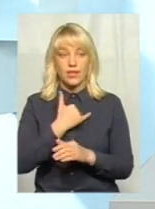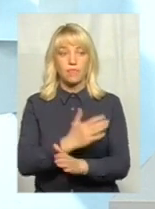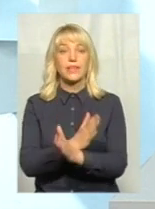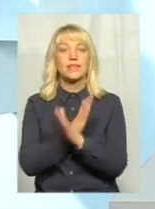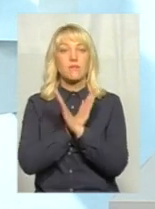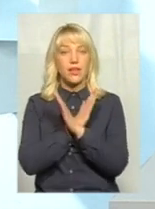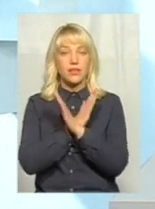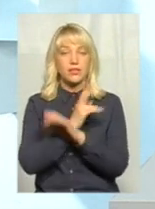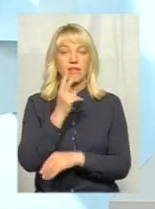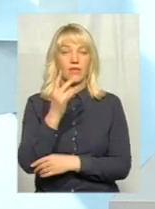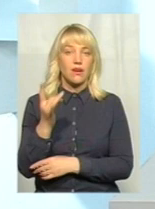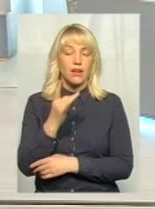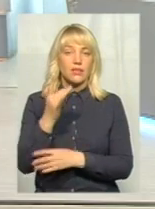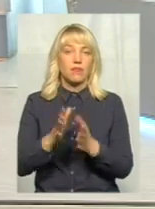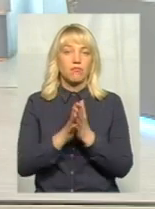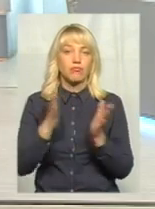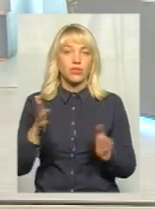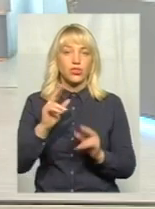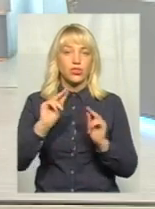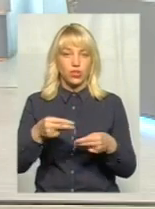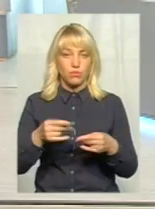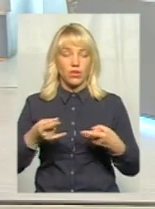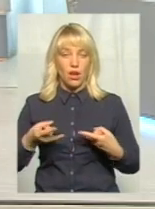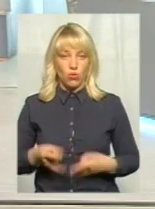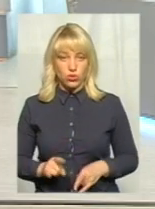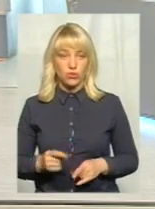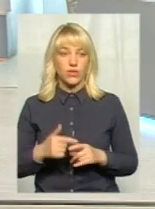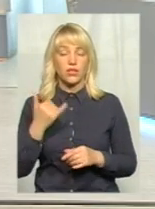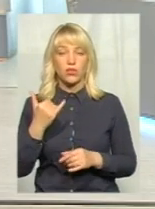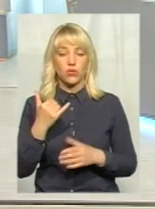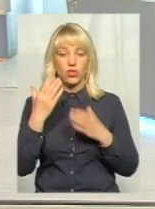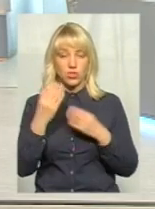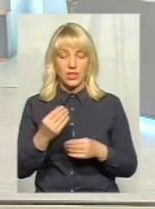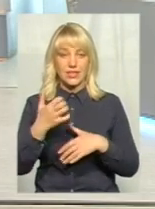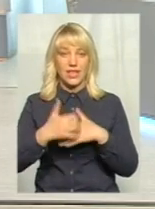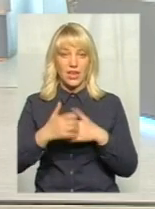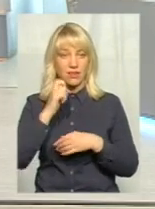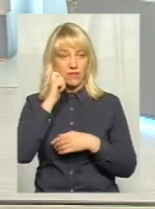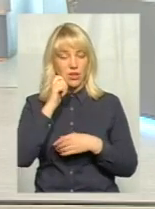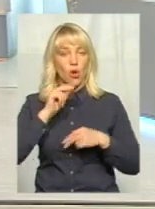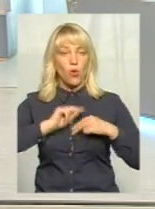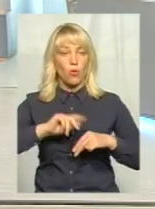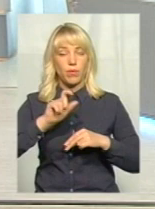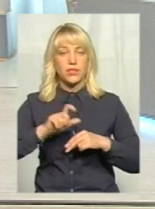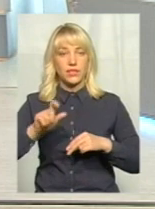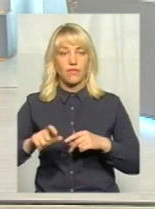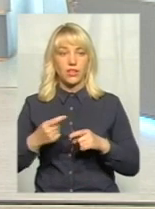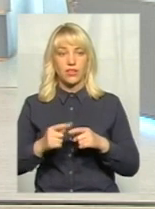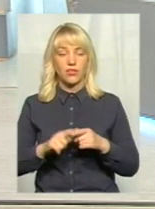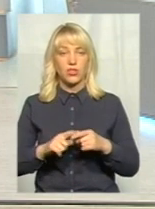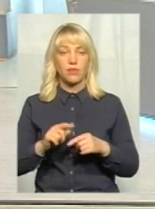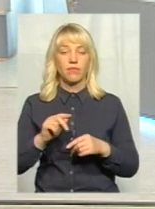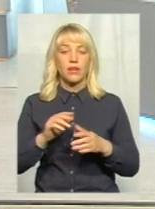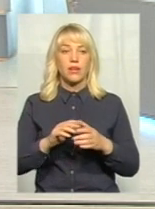рази перевищує народжуваність, що в нас середній вік на сьогоднішній день людей, працівників, він, скажімо так, завалює трошки вже